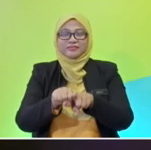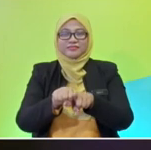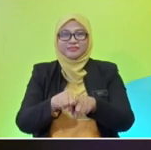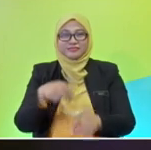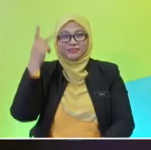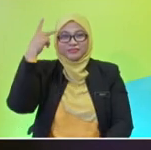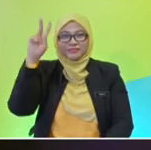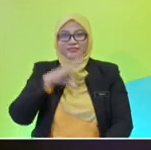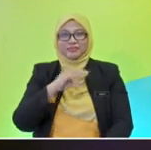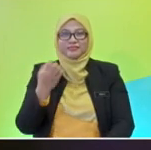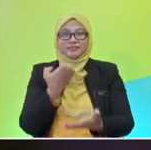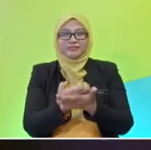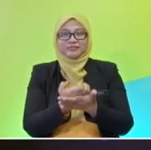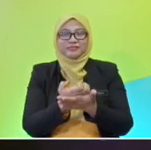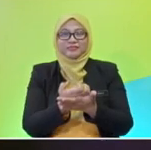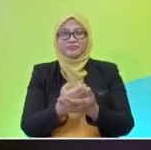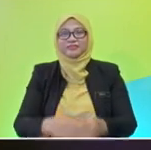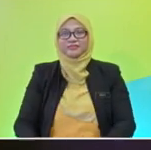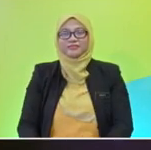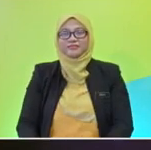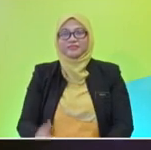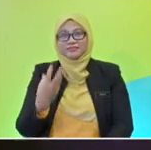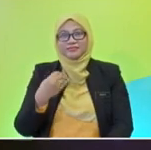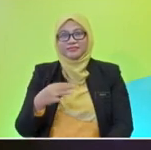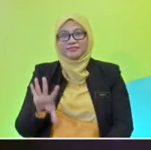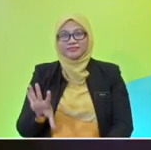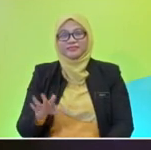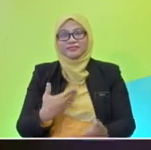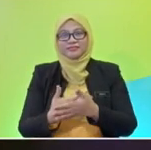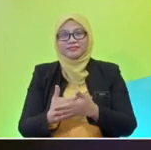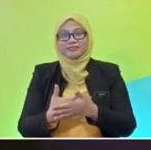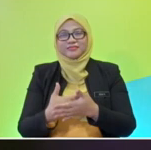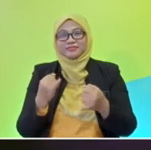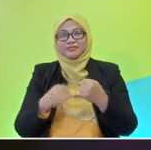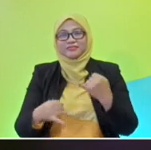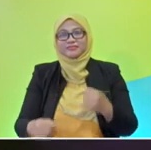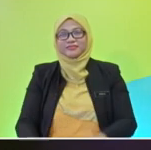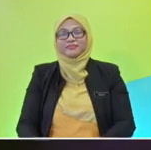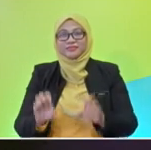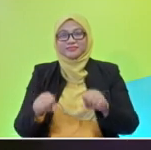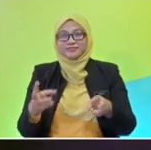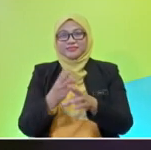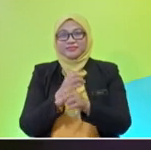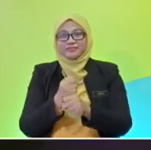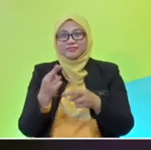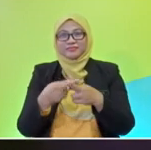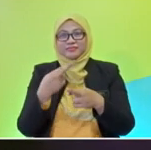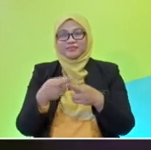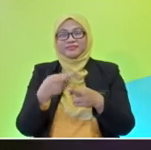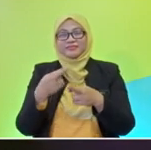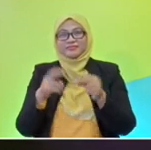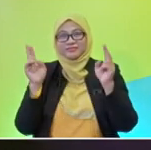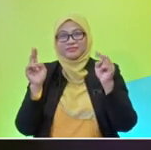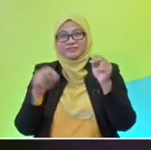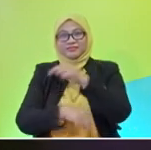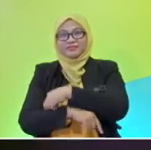juga ekonomi sudah sampai ke Penghujung rancangan ini boleh kita dapatkan rumusan atas mengenai topik kita